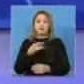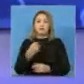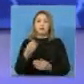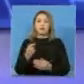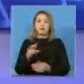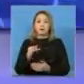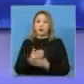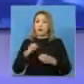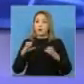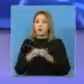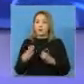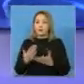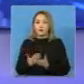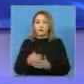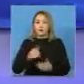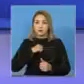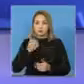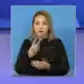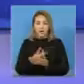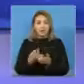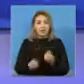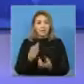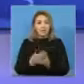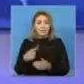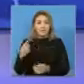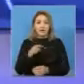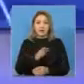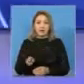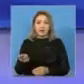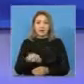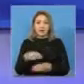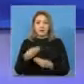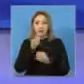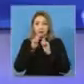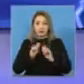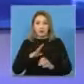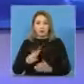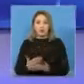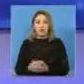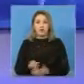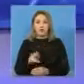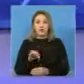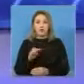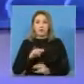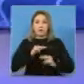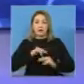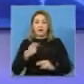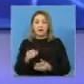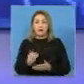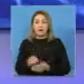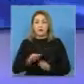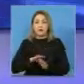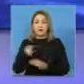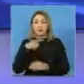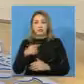қоғам атты шарада сала үздіктер анықталып, әрқайсысы 1 миллион теңге сыйақымен марапатталды. Гүлдана Абайқызының материалынан